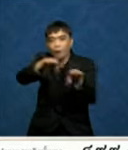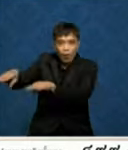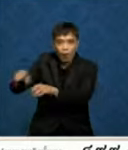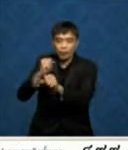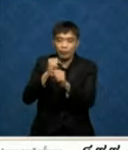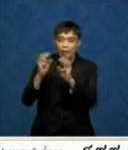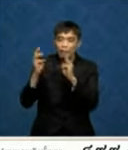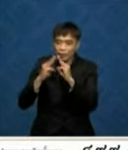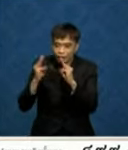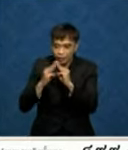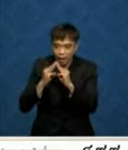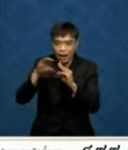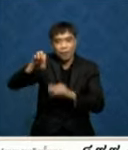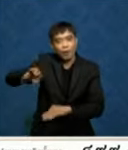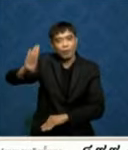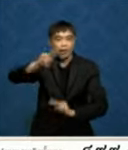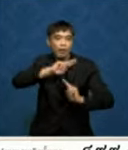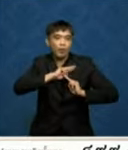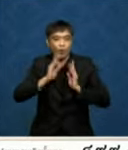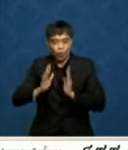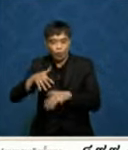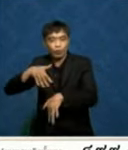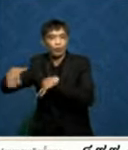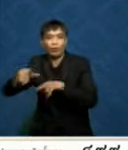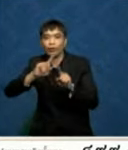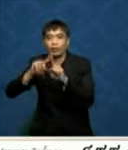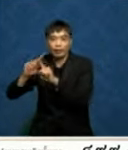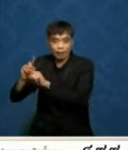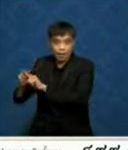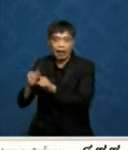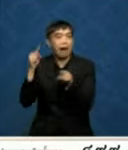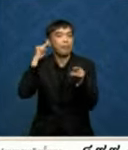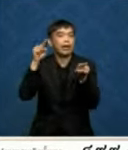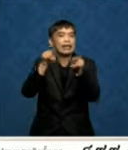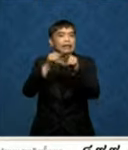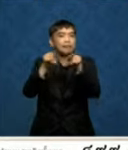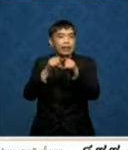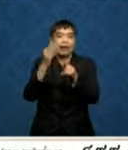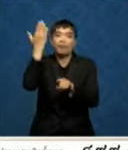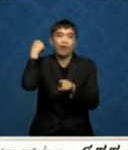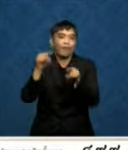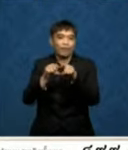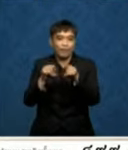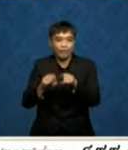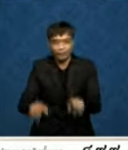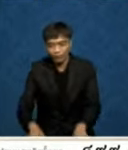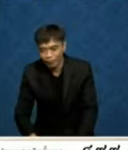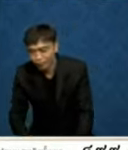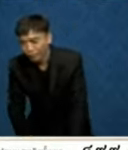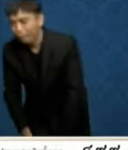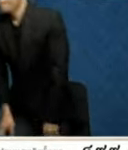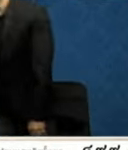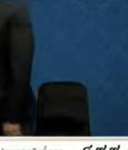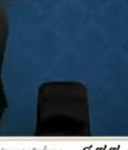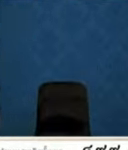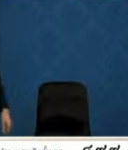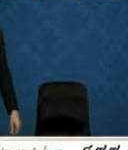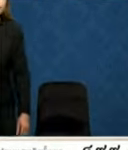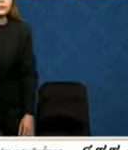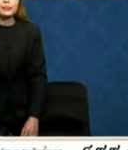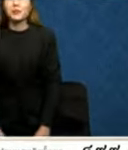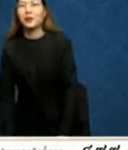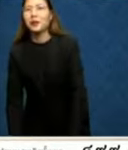ญญากับภาคเอกชนหรือกับประชาชนเป็นกรณีเดียวกันนะครับสำหรับการ